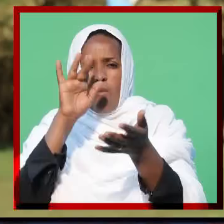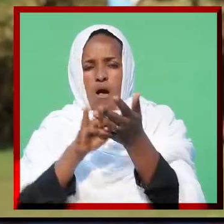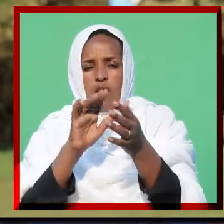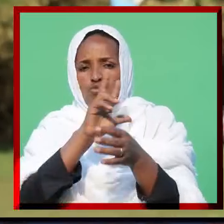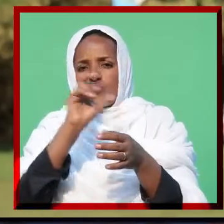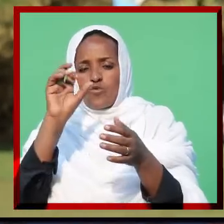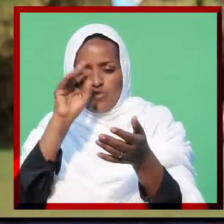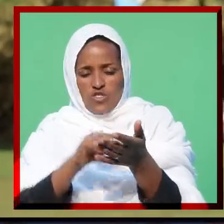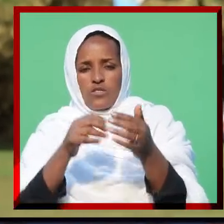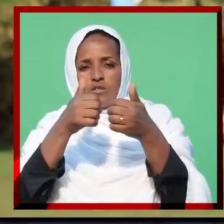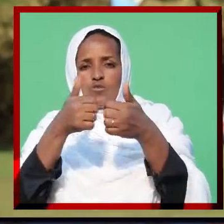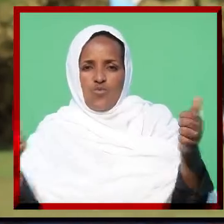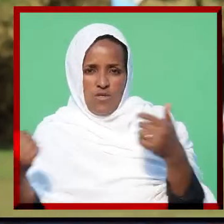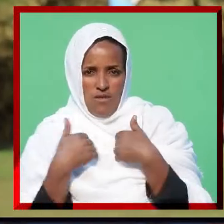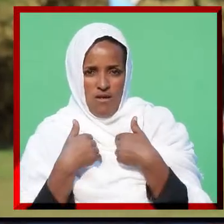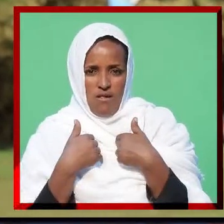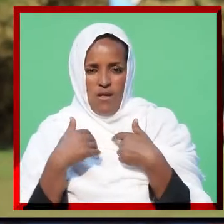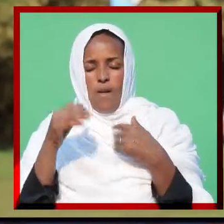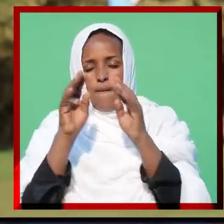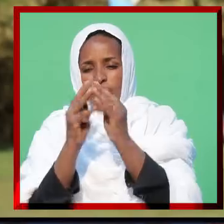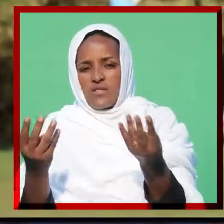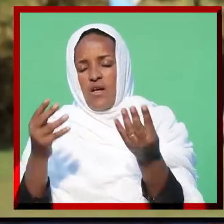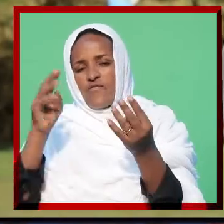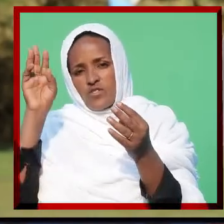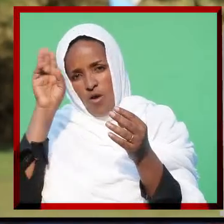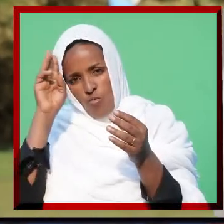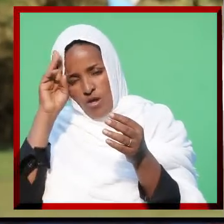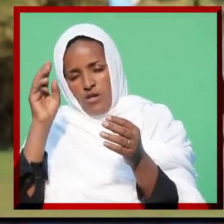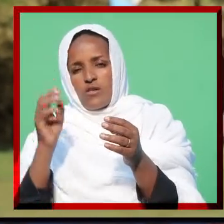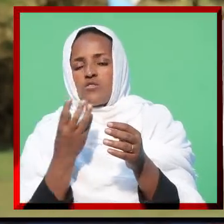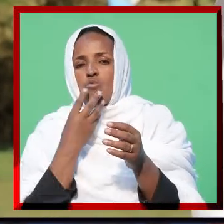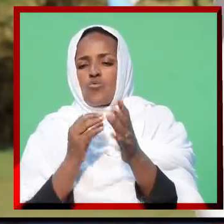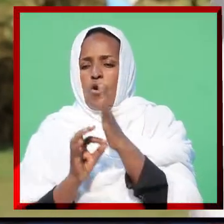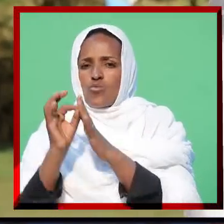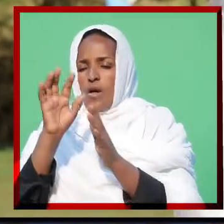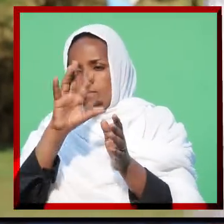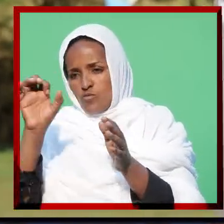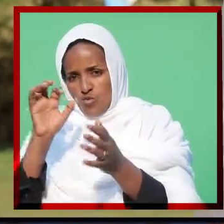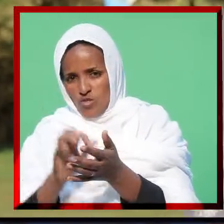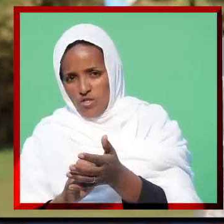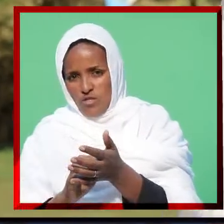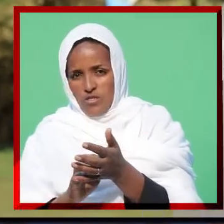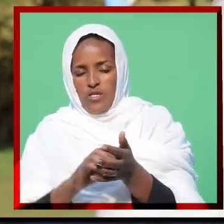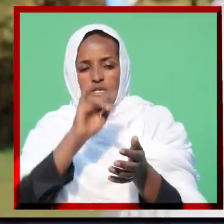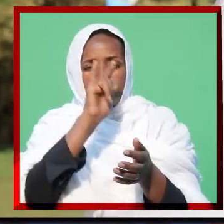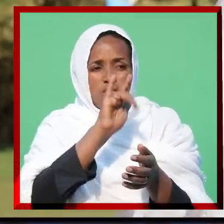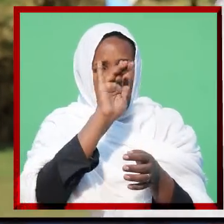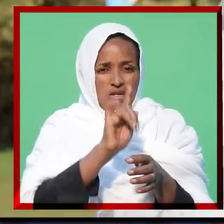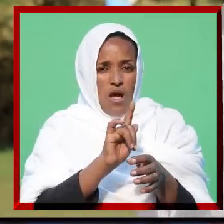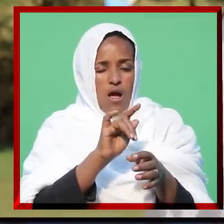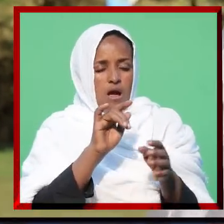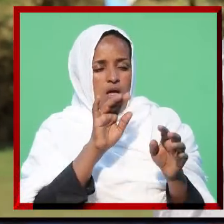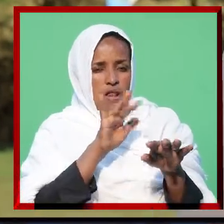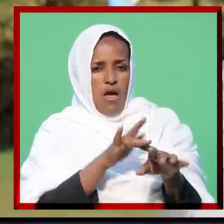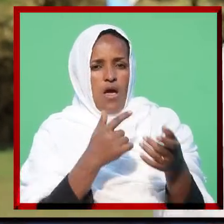300 ሺህ መጽሐፈ ሳሙኤል ካልዕ ላይ የእስራኤል የይሁዳ ቁጥር 500 ሺህ ነው መጽሐፈ ዜና መዋዕል ቀዳማዊ